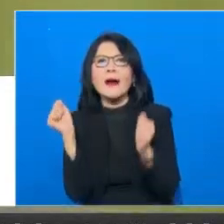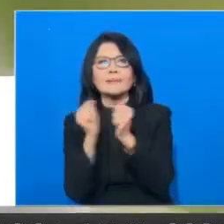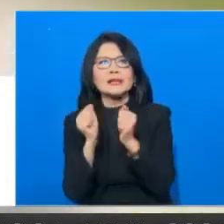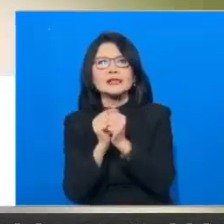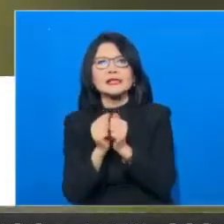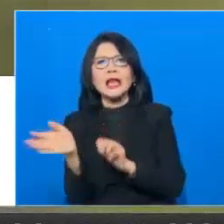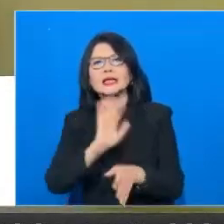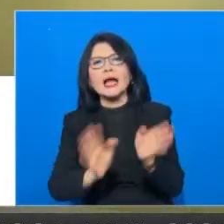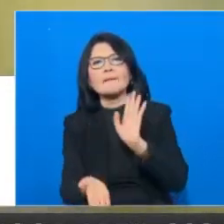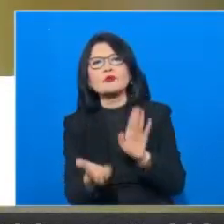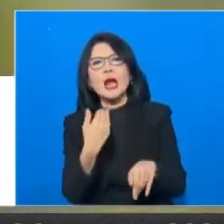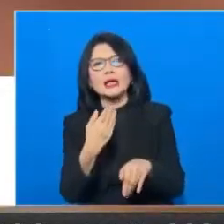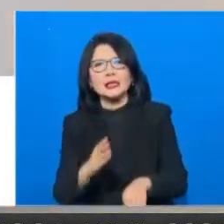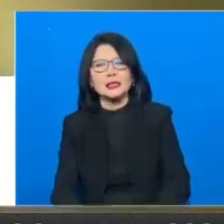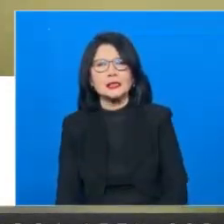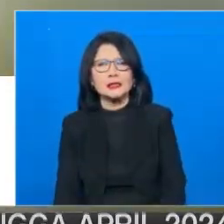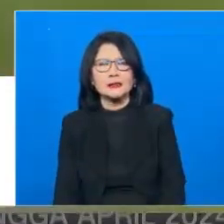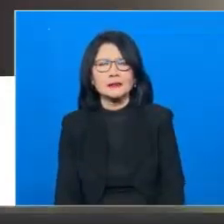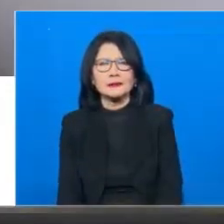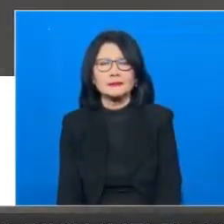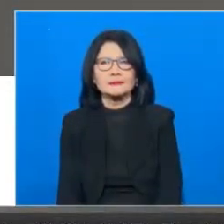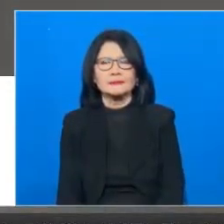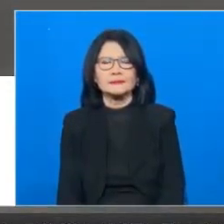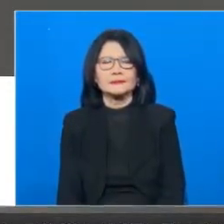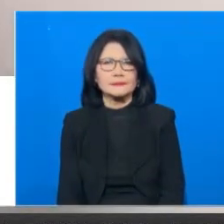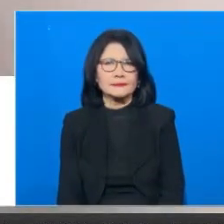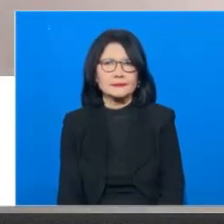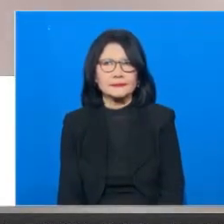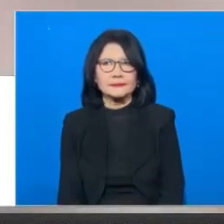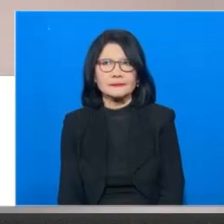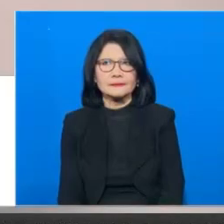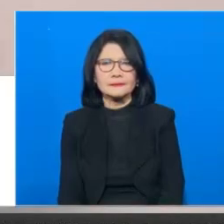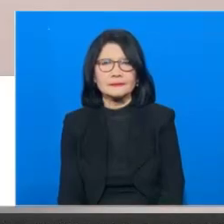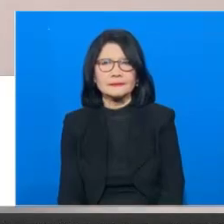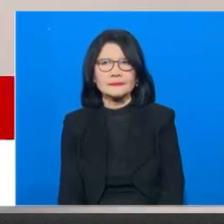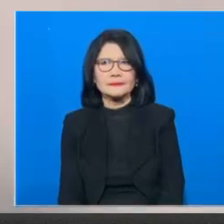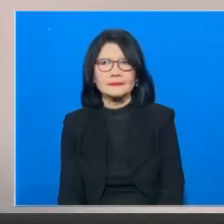tidak akan mengulangi perbuatannya. Tim Liputan, CNN Indonesia.